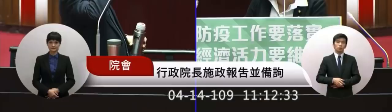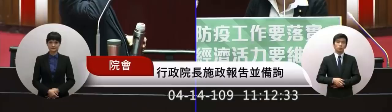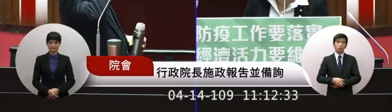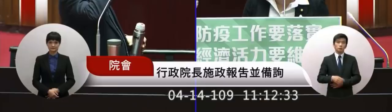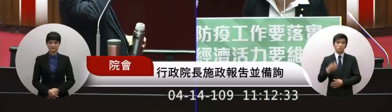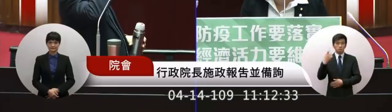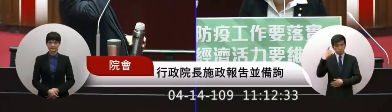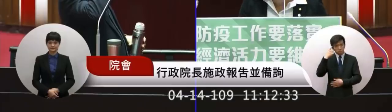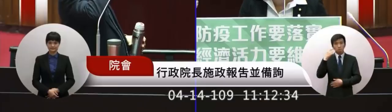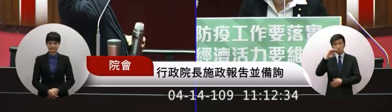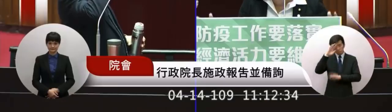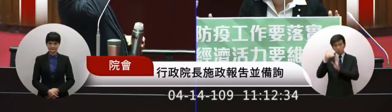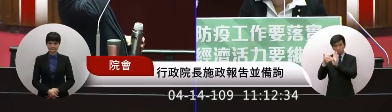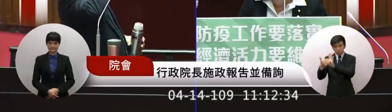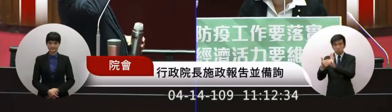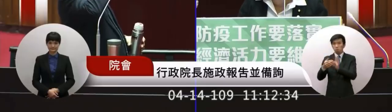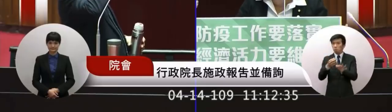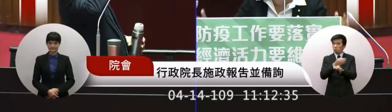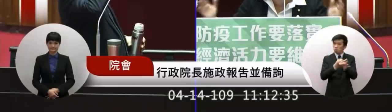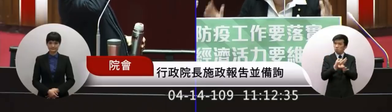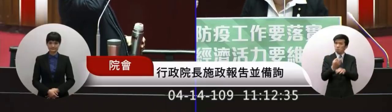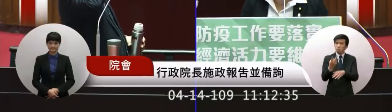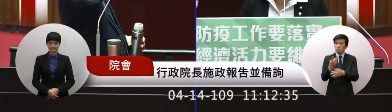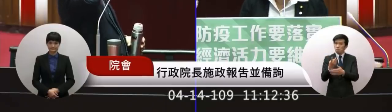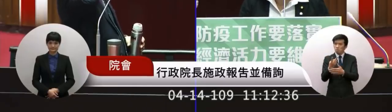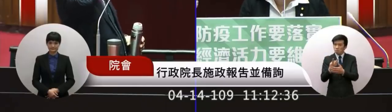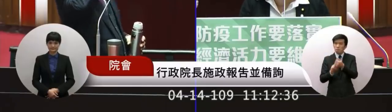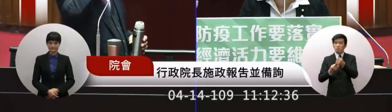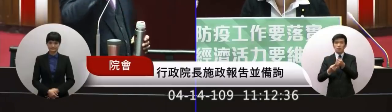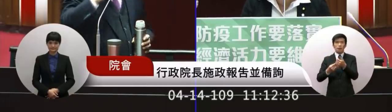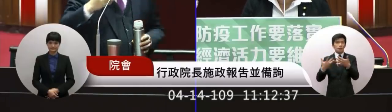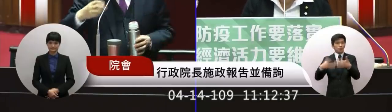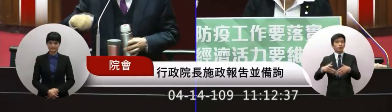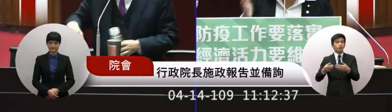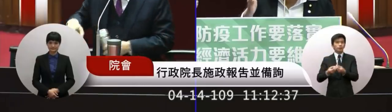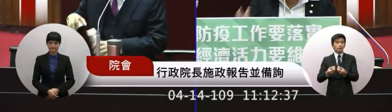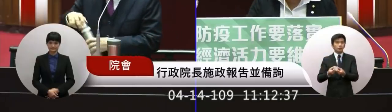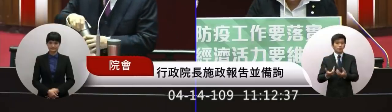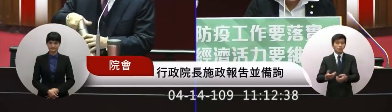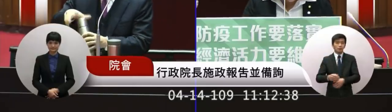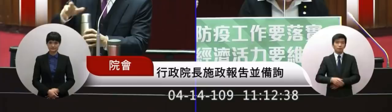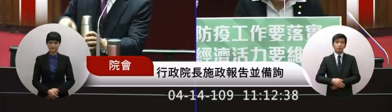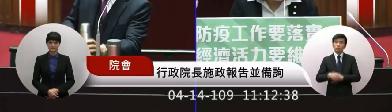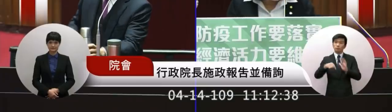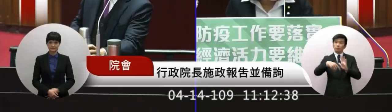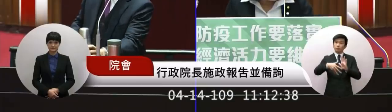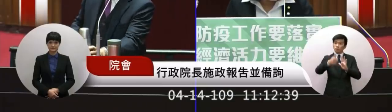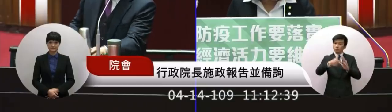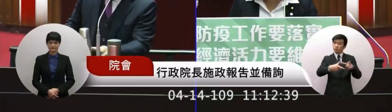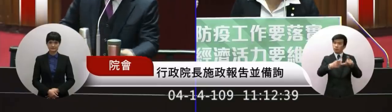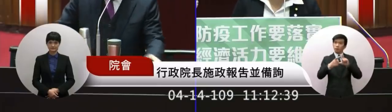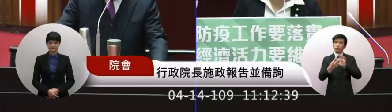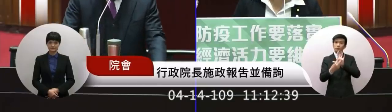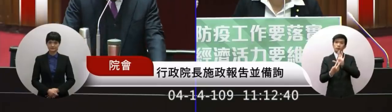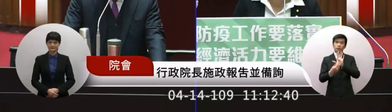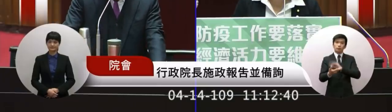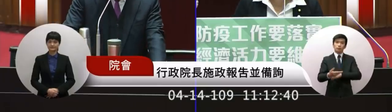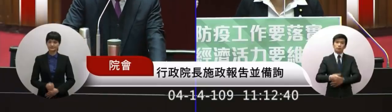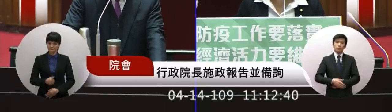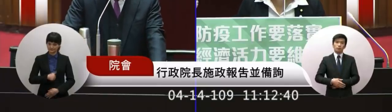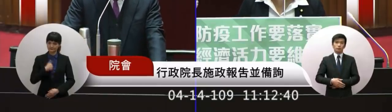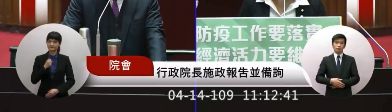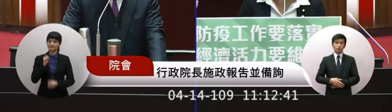跟防疫要怎樣去如何處理請院長來回答一下期慎喔